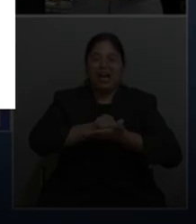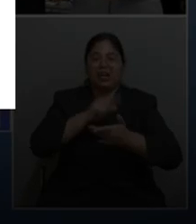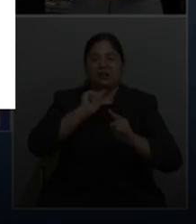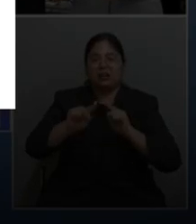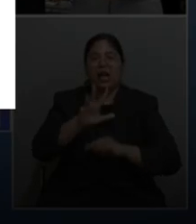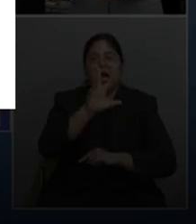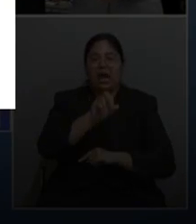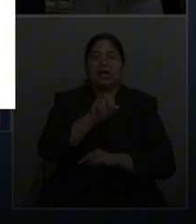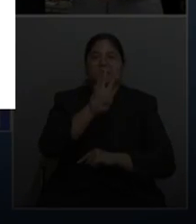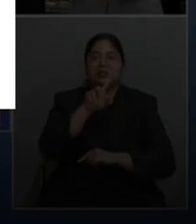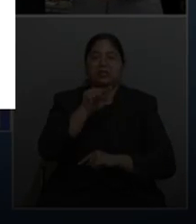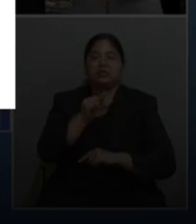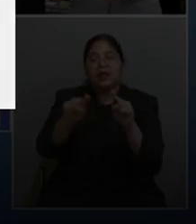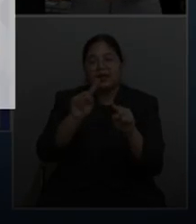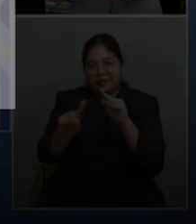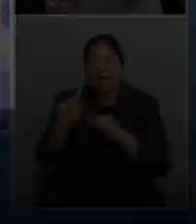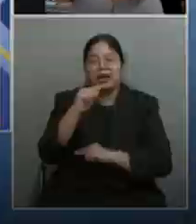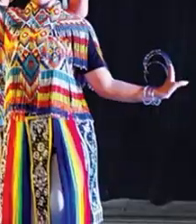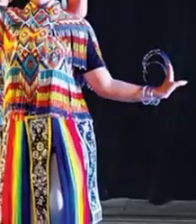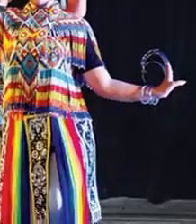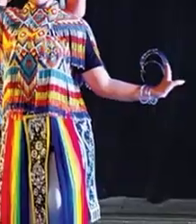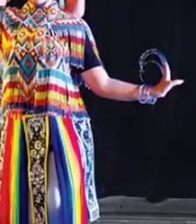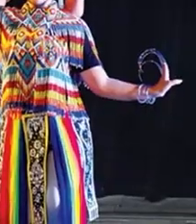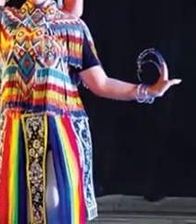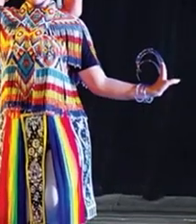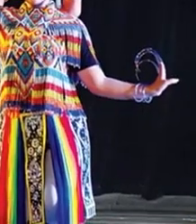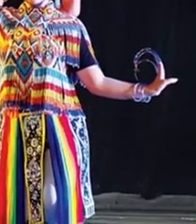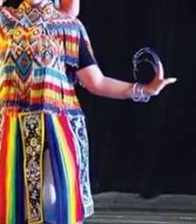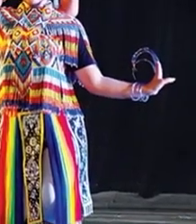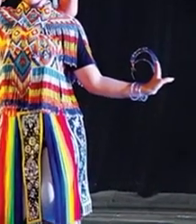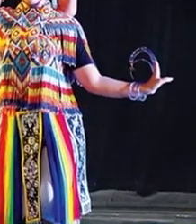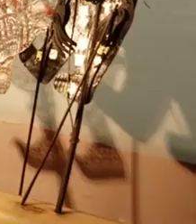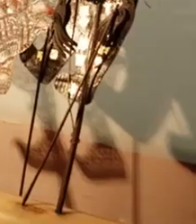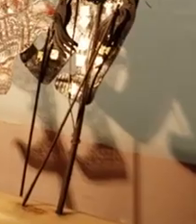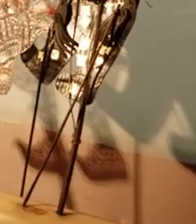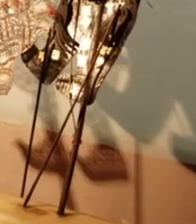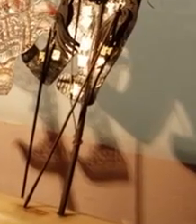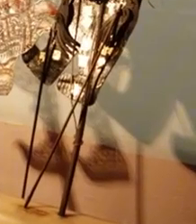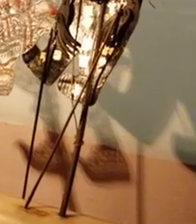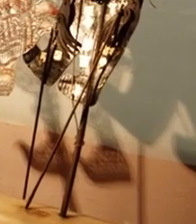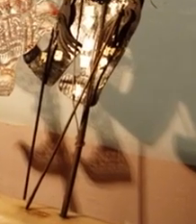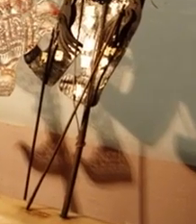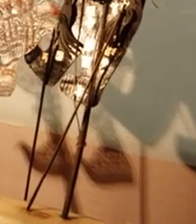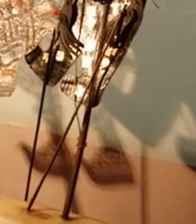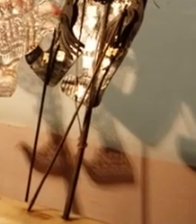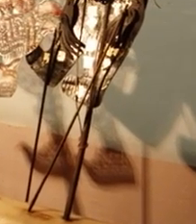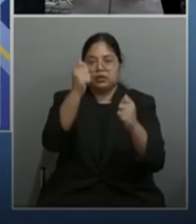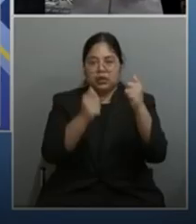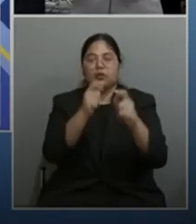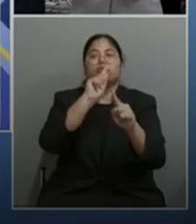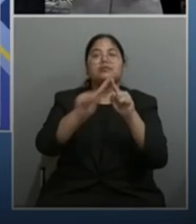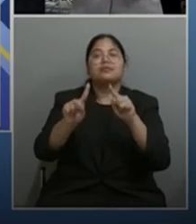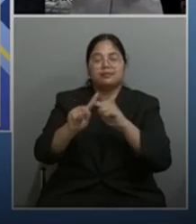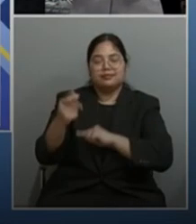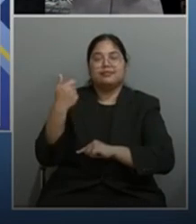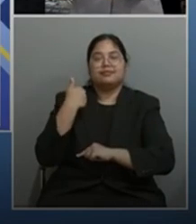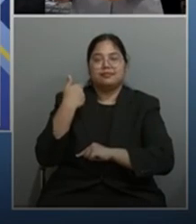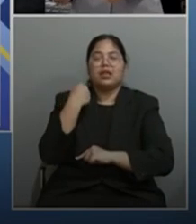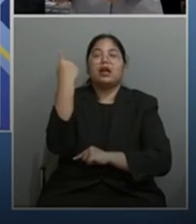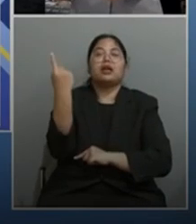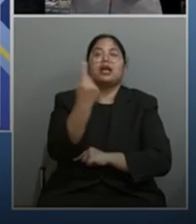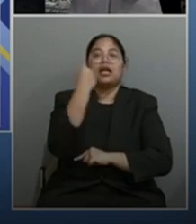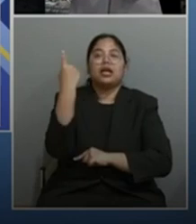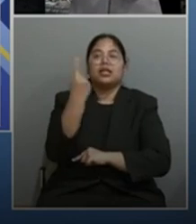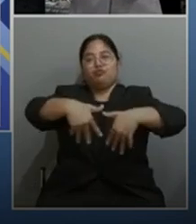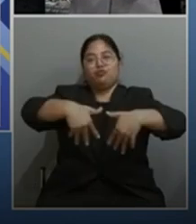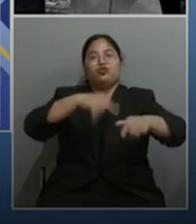54.3%เรามีอTranscribed Rock ในเรื่องของมน Perquè และหนังตะรุงilan 1970และเปการทองเที่ยวเชง